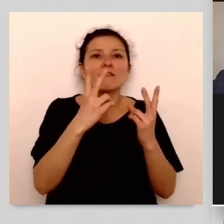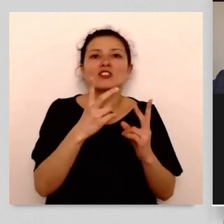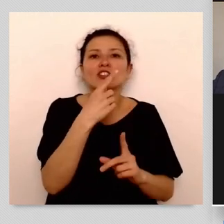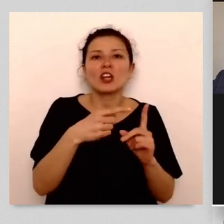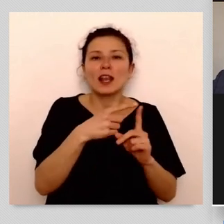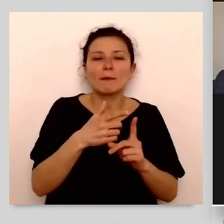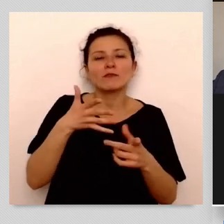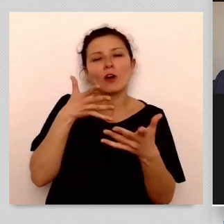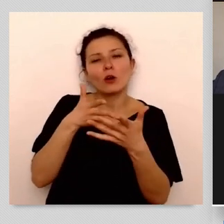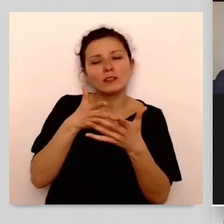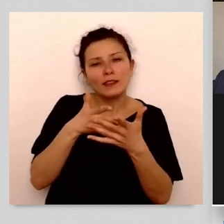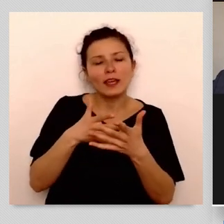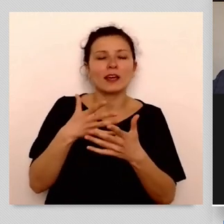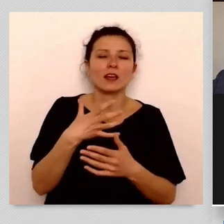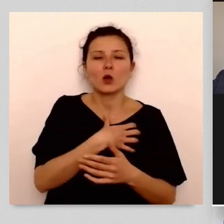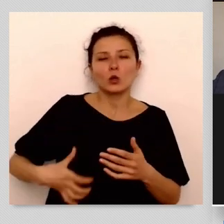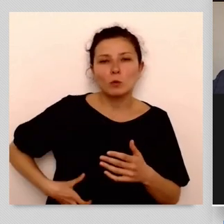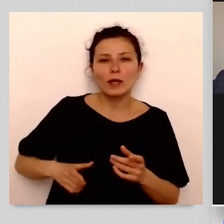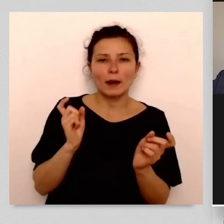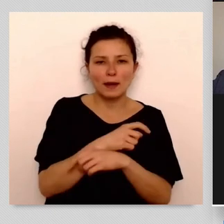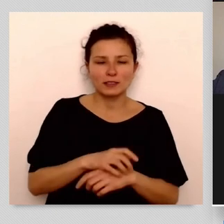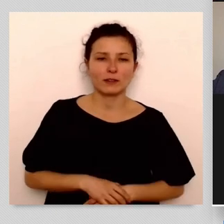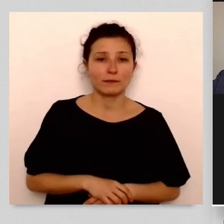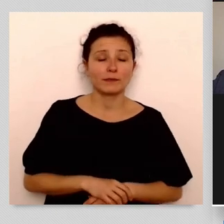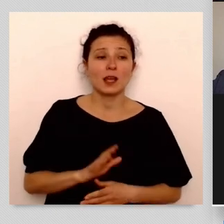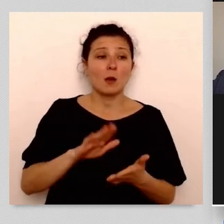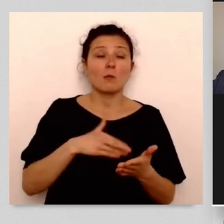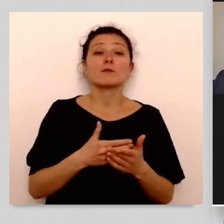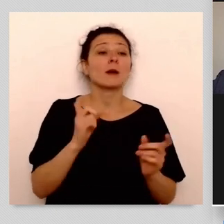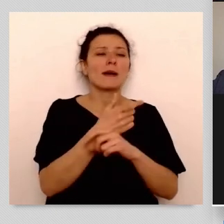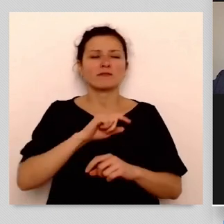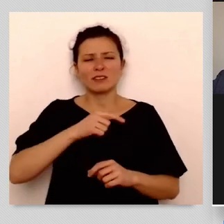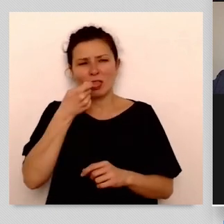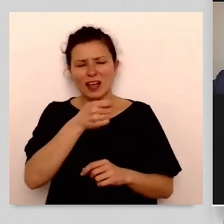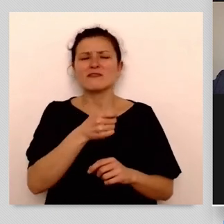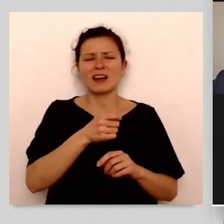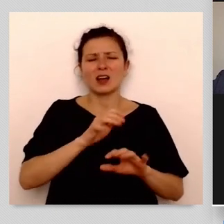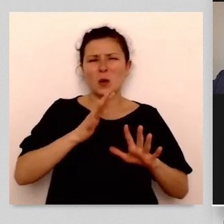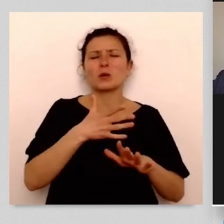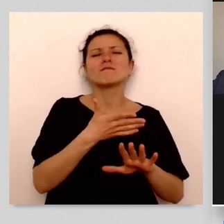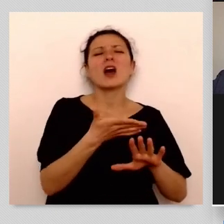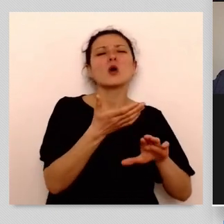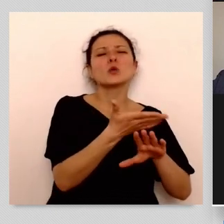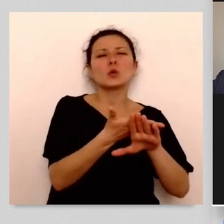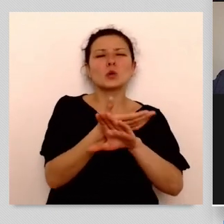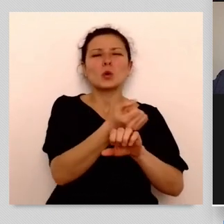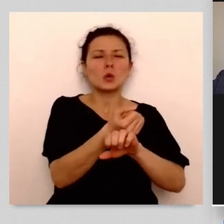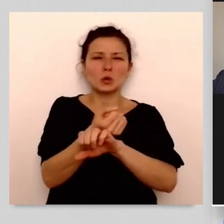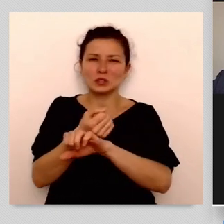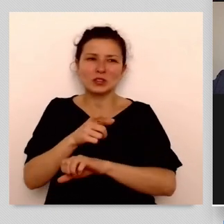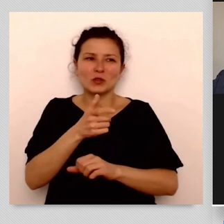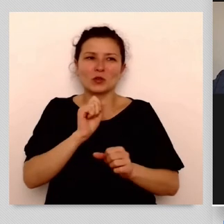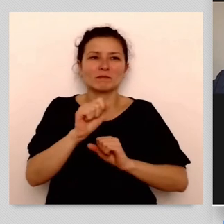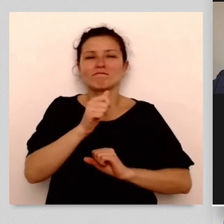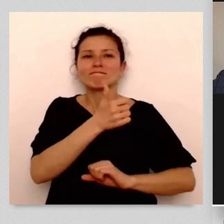aby chociażby państwa, które nazwałabym państwami trucicielami, przestały wypełniać podium najlepiej rozwiniętych gospodarek,